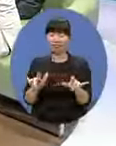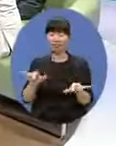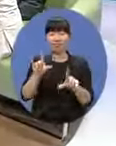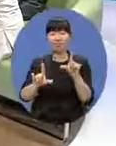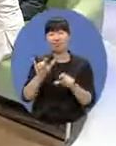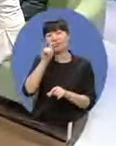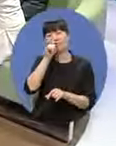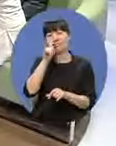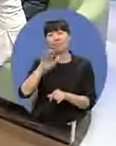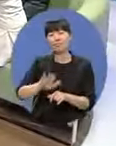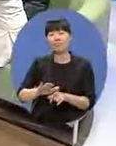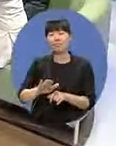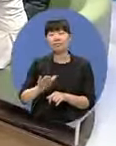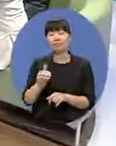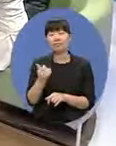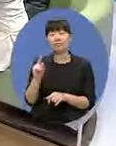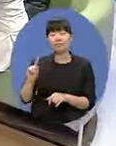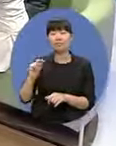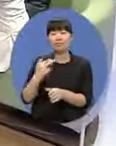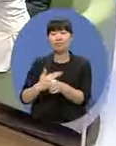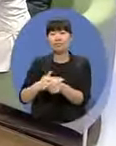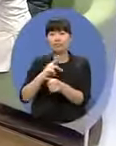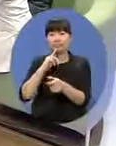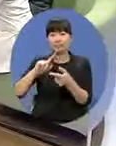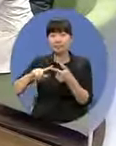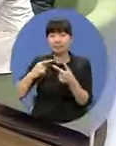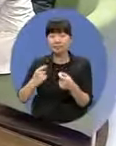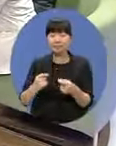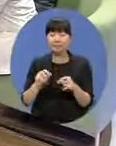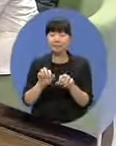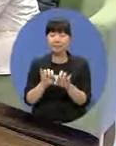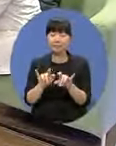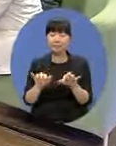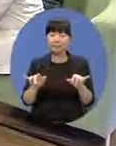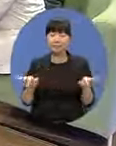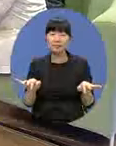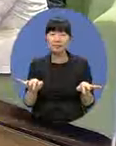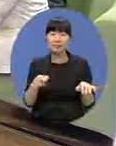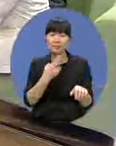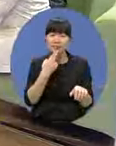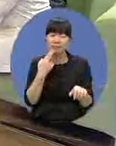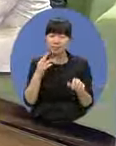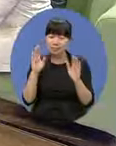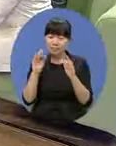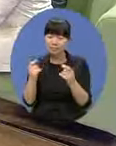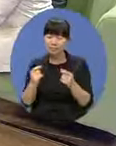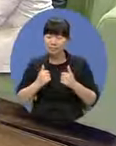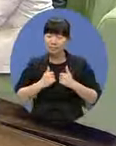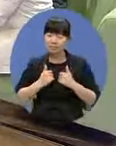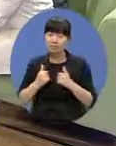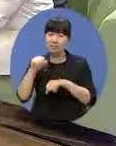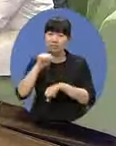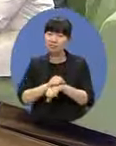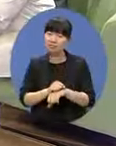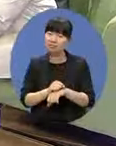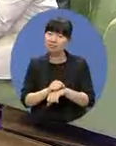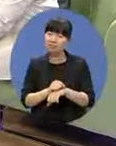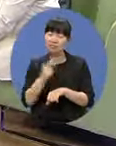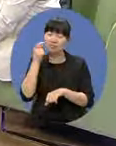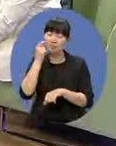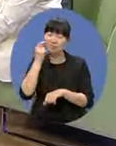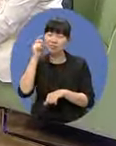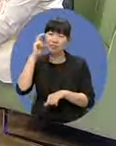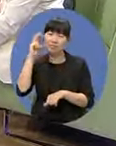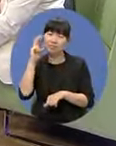모습을 갖고 있는데 하은경 선생님 말씀처럼 피아노가 아니었다면 공부도 이렇게까지 열심히 또 잘하지는 못했을 수도